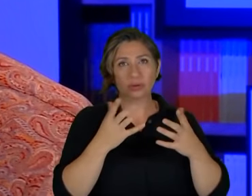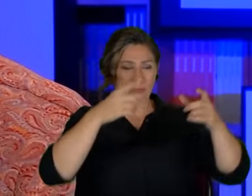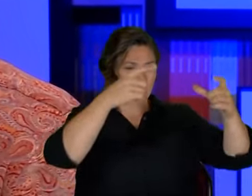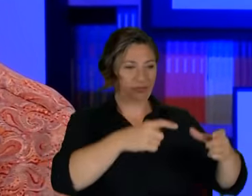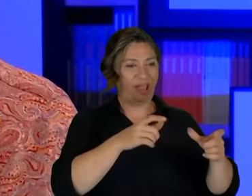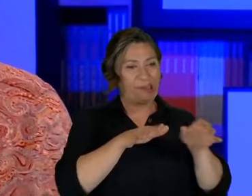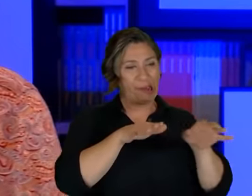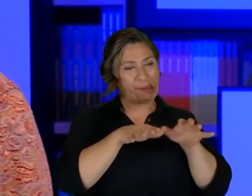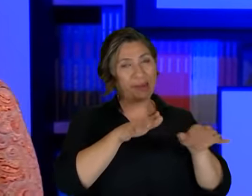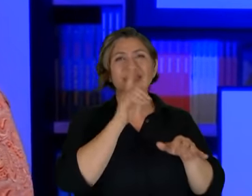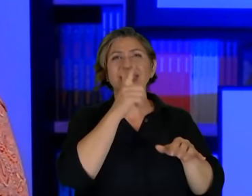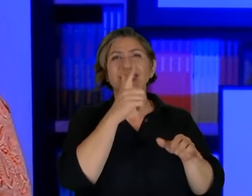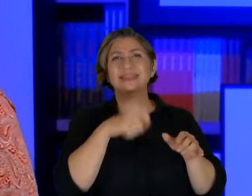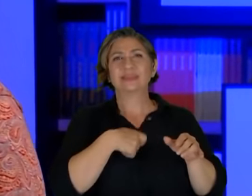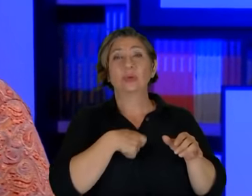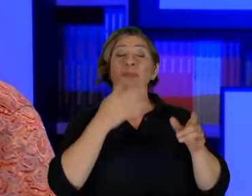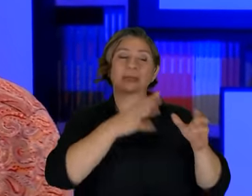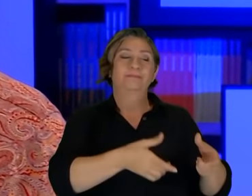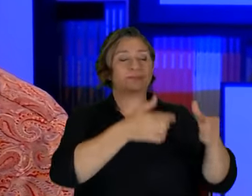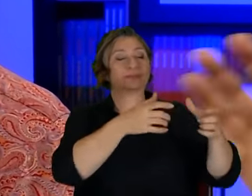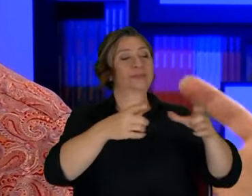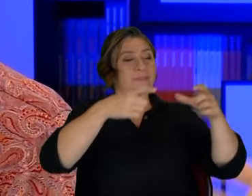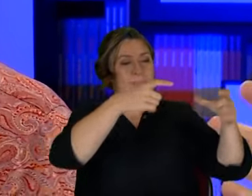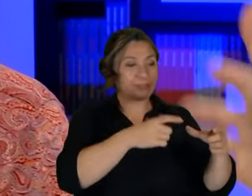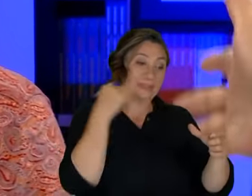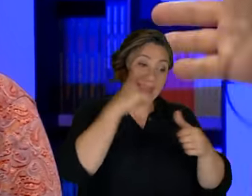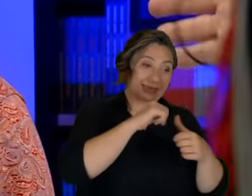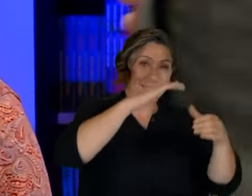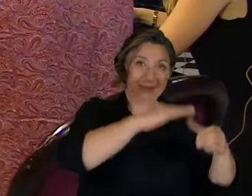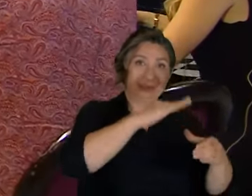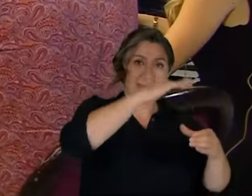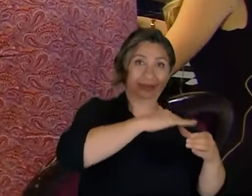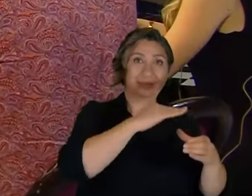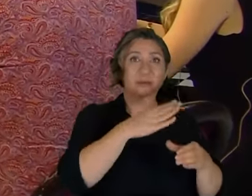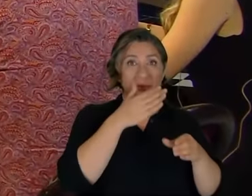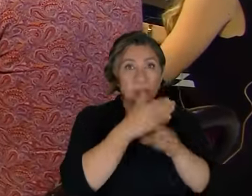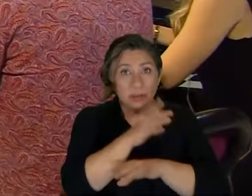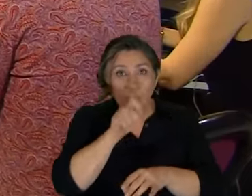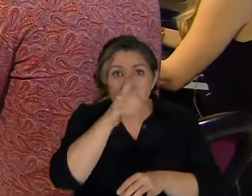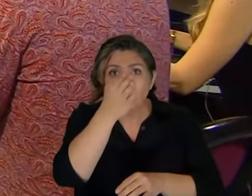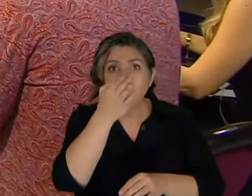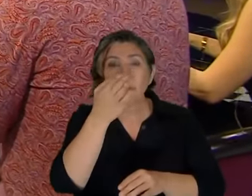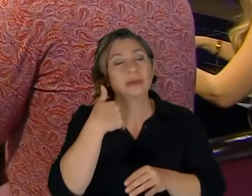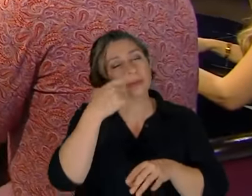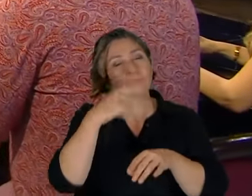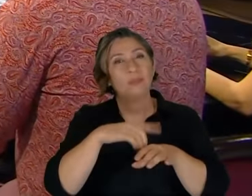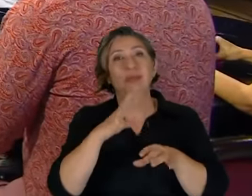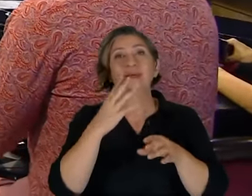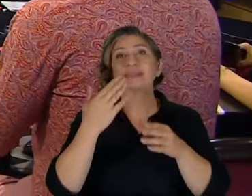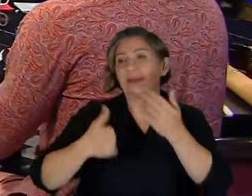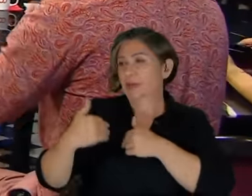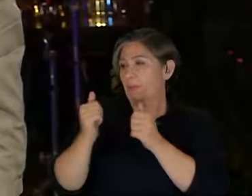takıyorsun falan gibi çıkıyor, yerine tekrar oturuyor. Neden? Yani şunu yapıyor musun sen? Hakikaten mesela evde diyelim ki kız arkadaşınla